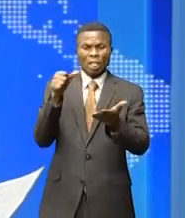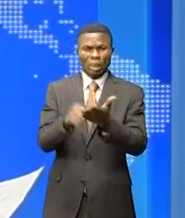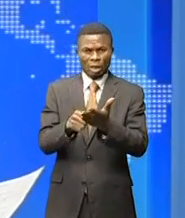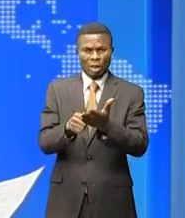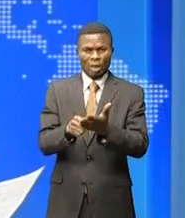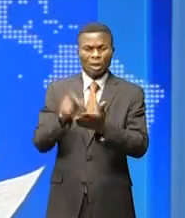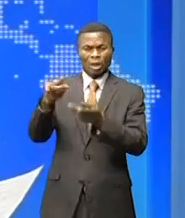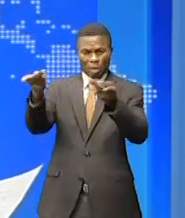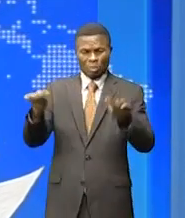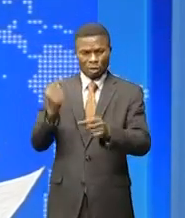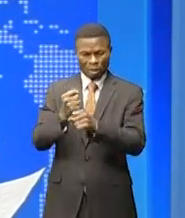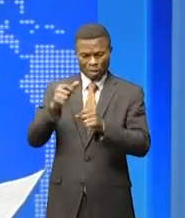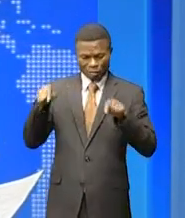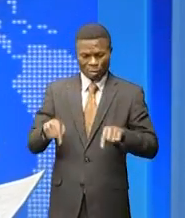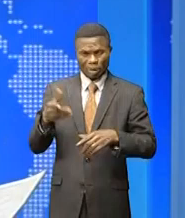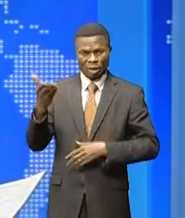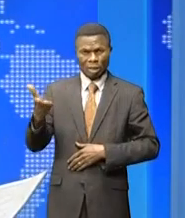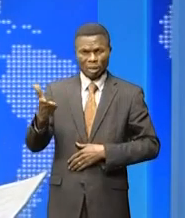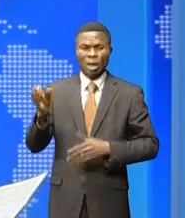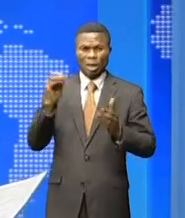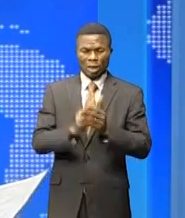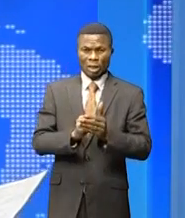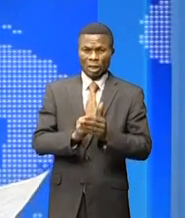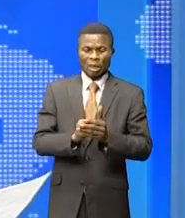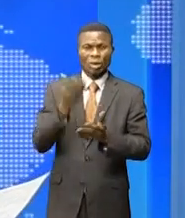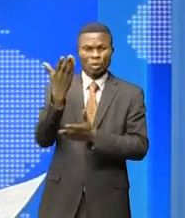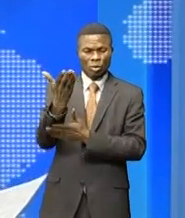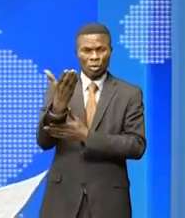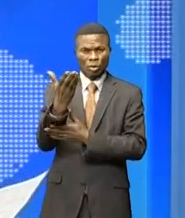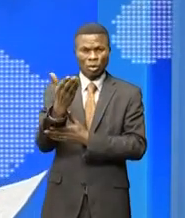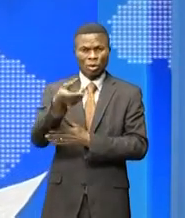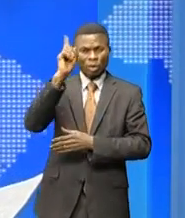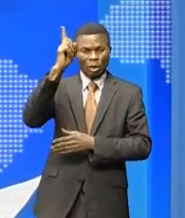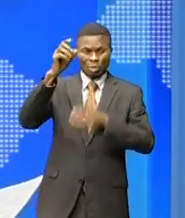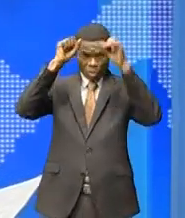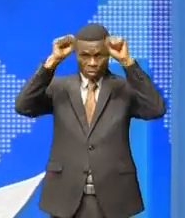sa position actuelle. En outre, il est demandé au premier